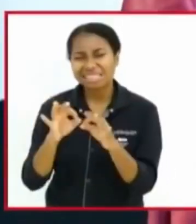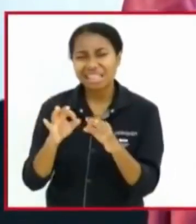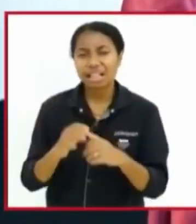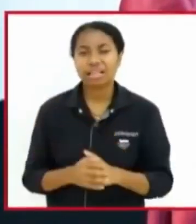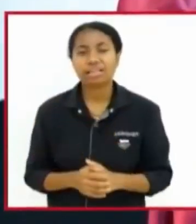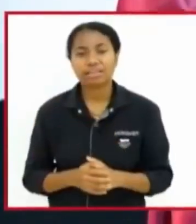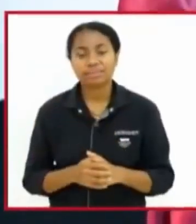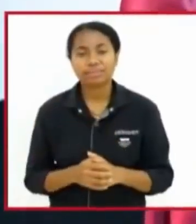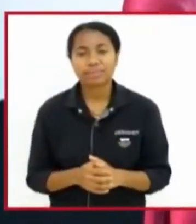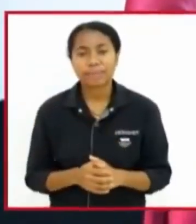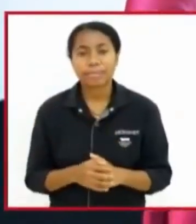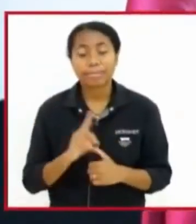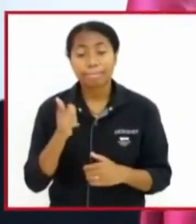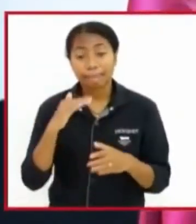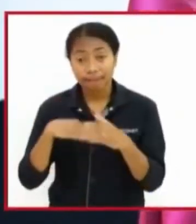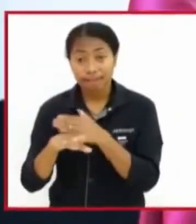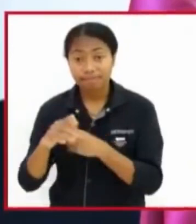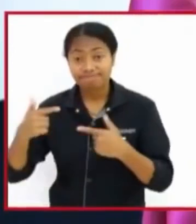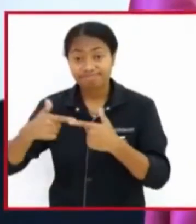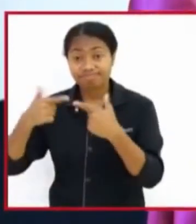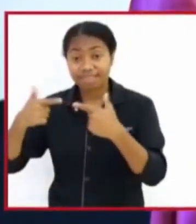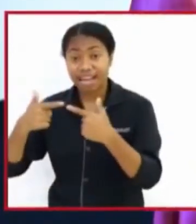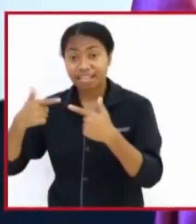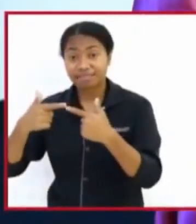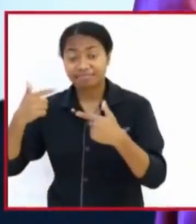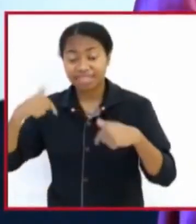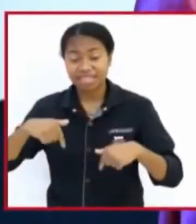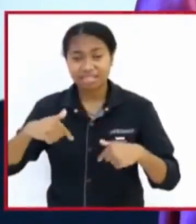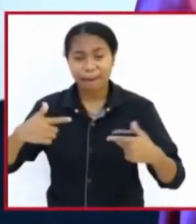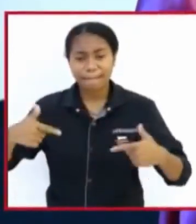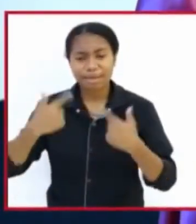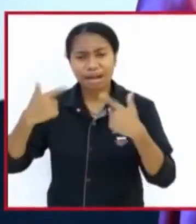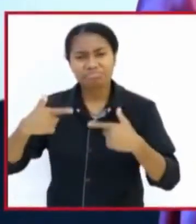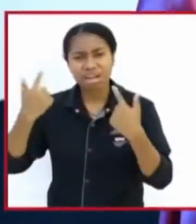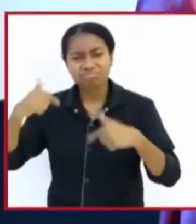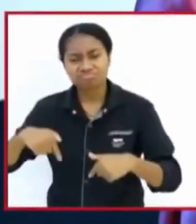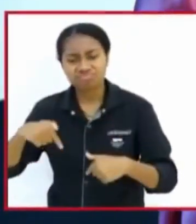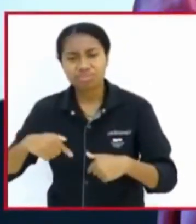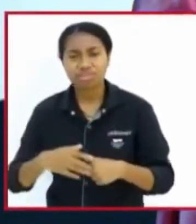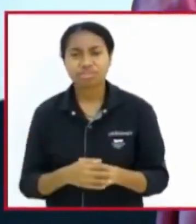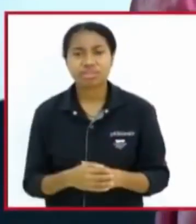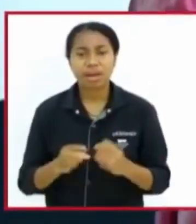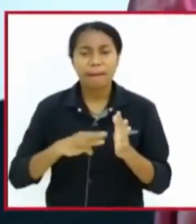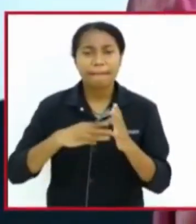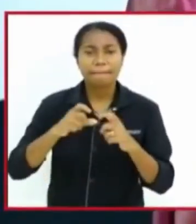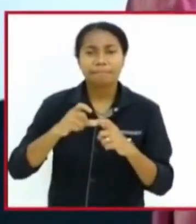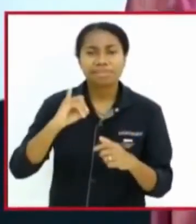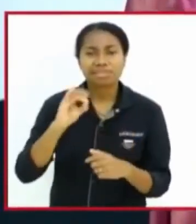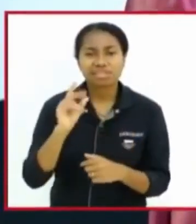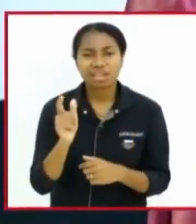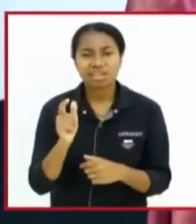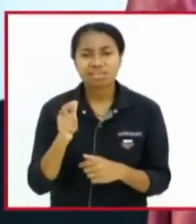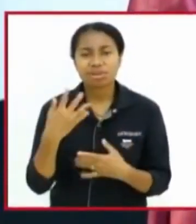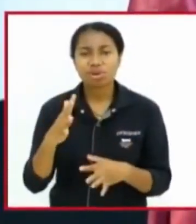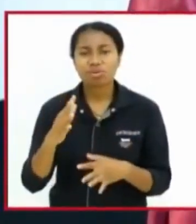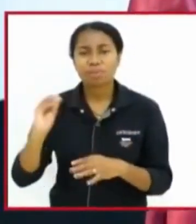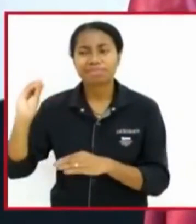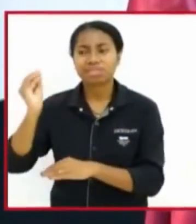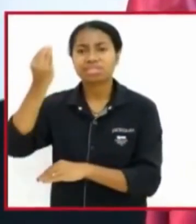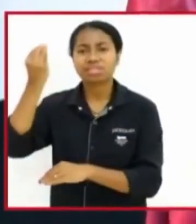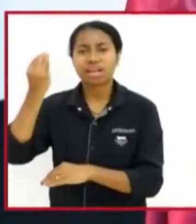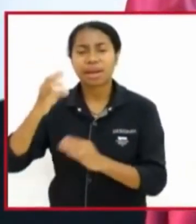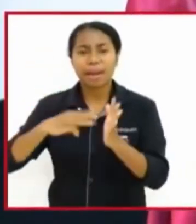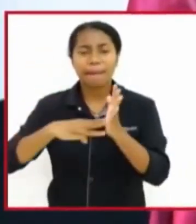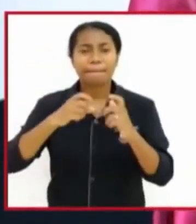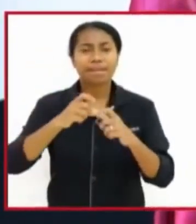ya dalam perang ini mesirlah otaknya melalui Presiden Mesir